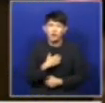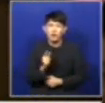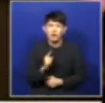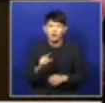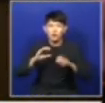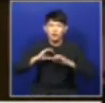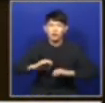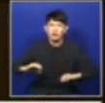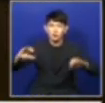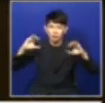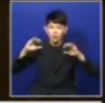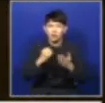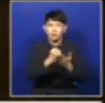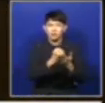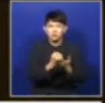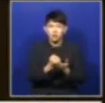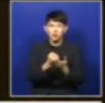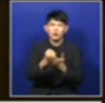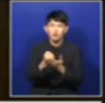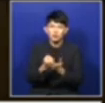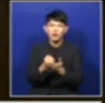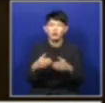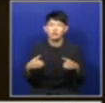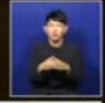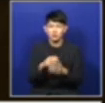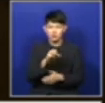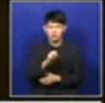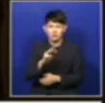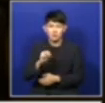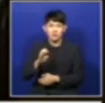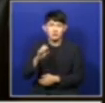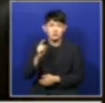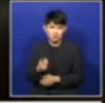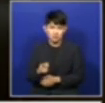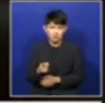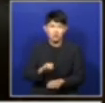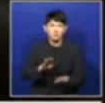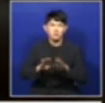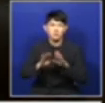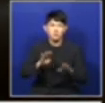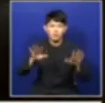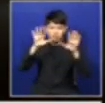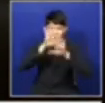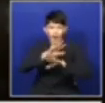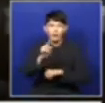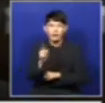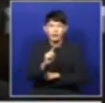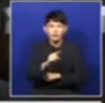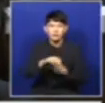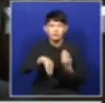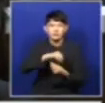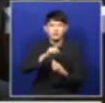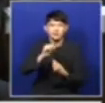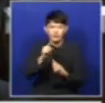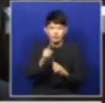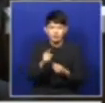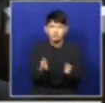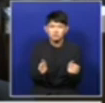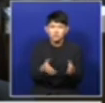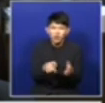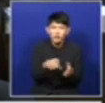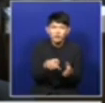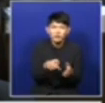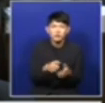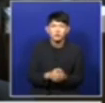าลได้ช่วยเหลือผู้ประกอบการ SME ซึ่งเปรียบเสมือนรากฐานทางเศรษฐกิจมหาภาค